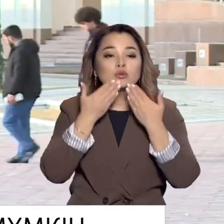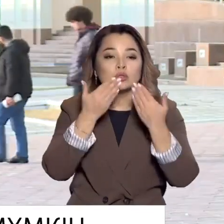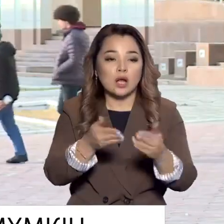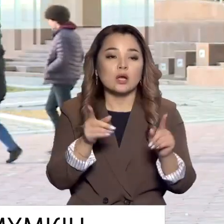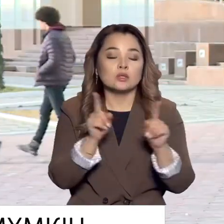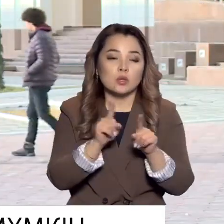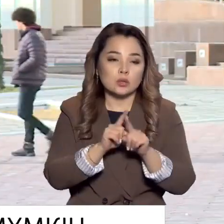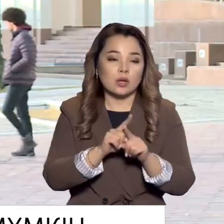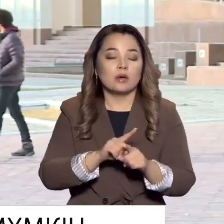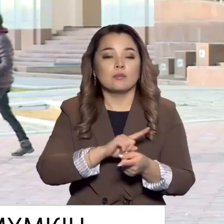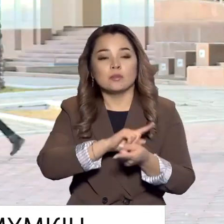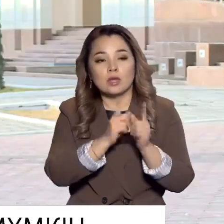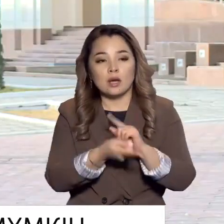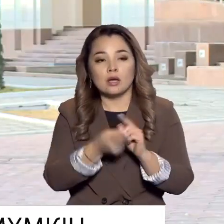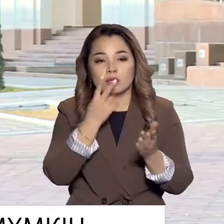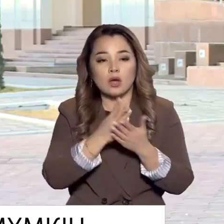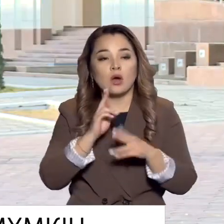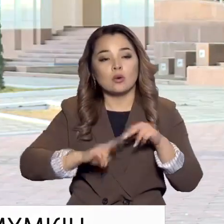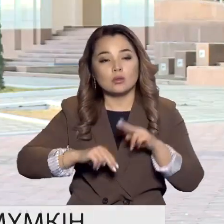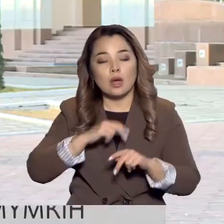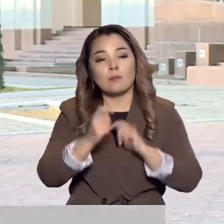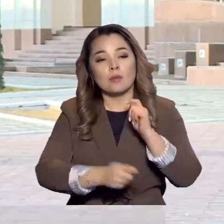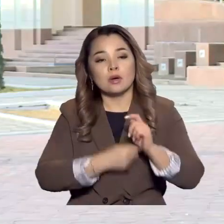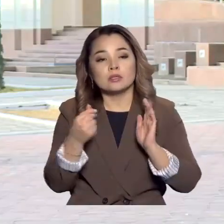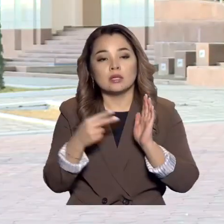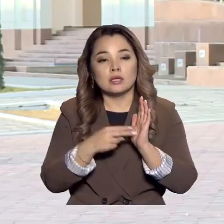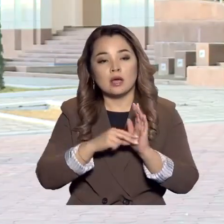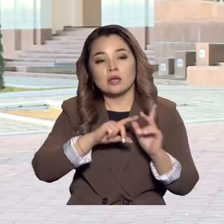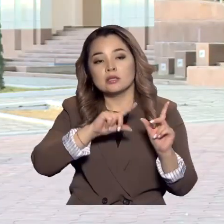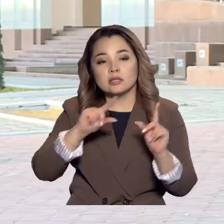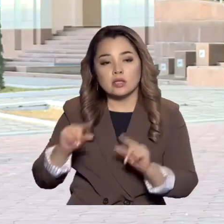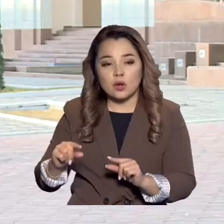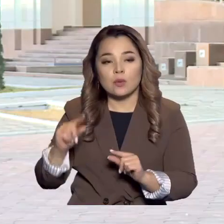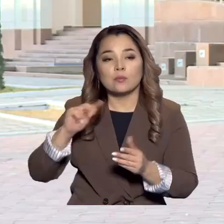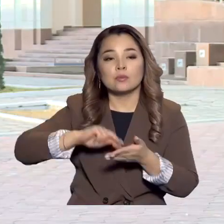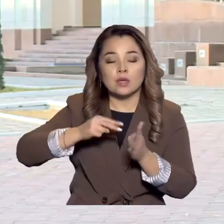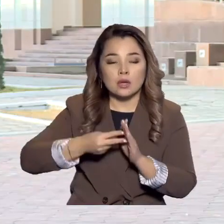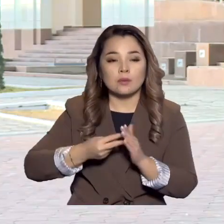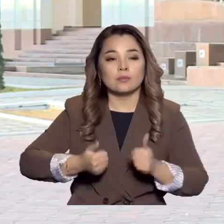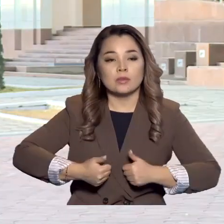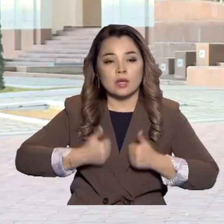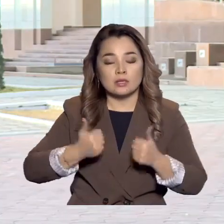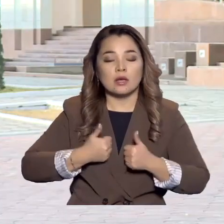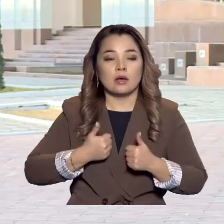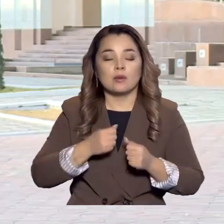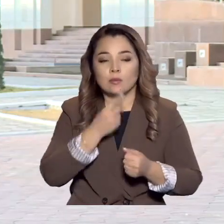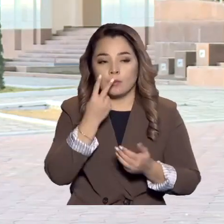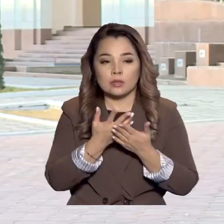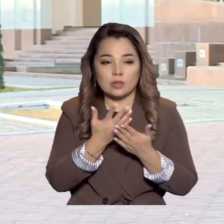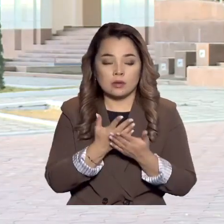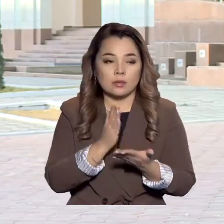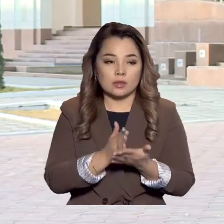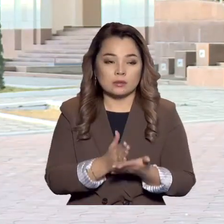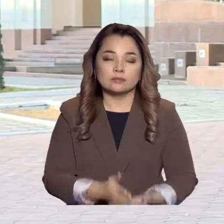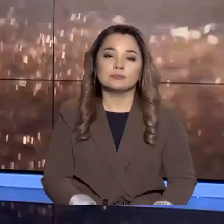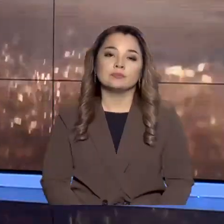ол болса айналып келіп құрылыс материалдардың бағасын түсіруге ықпал етудің нарықтық бір механизм болып табылады.